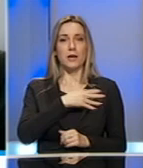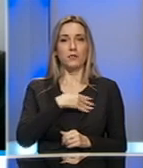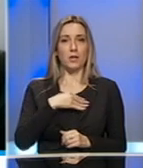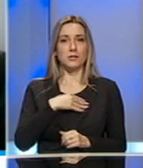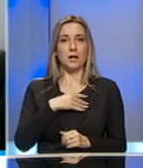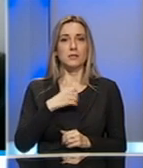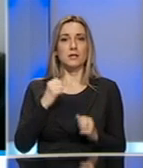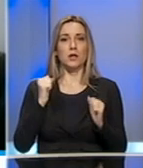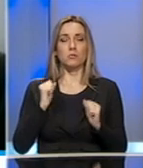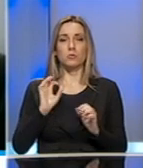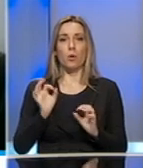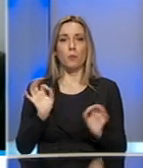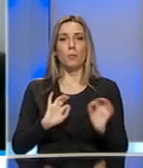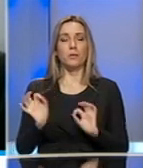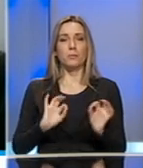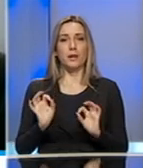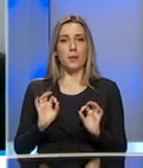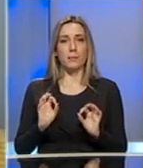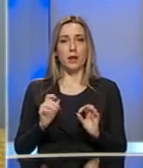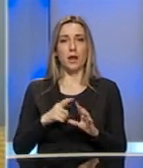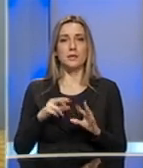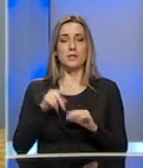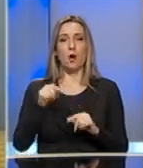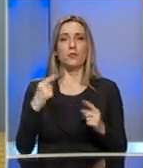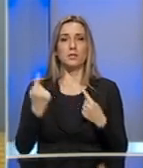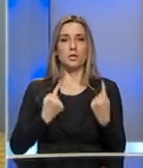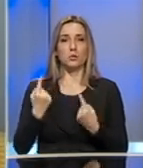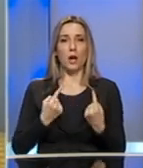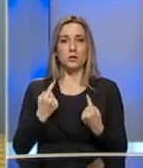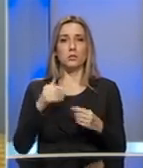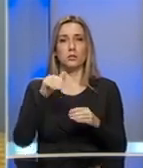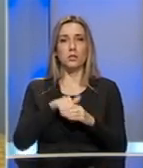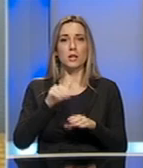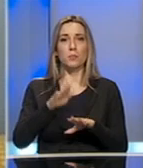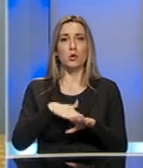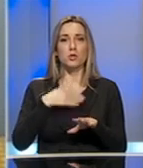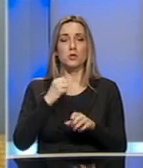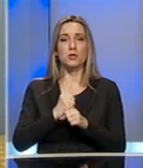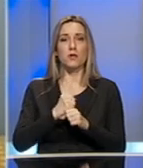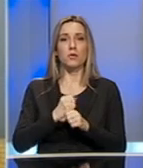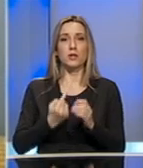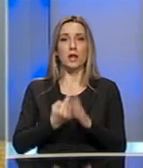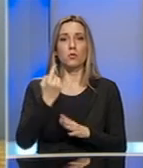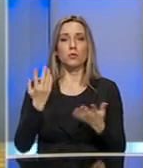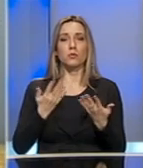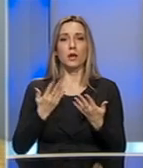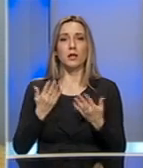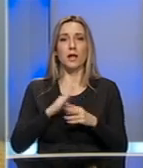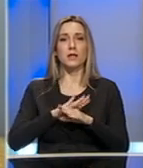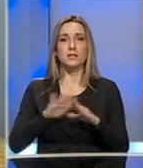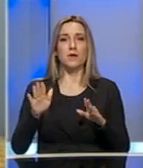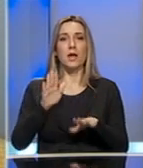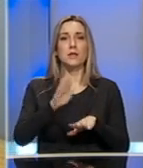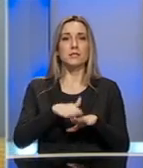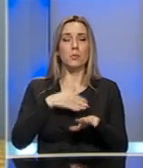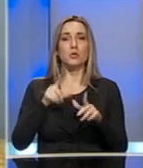se jako dobro pripremila za ovu situaciju. U suštini počeli su djelovati u trenutku kada je sve